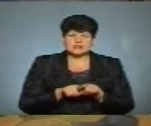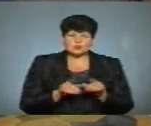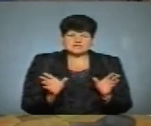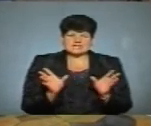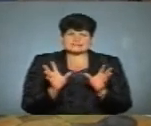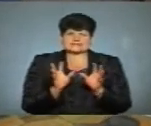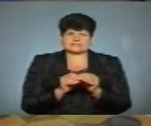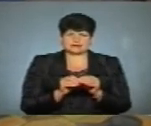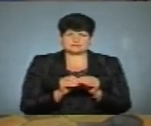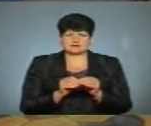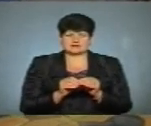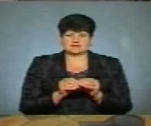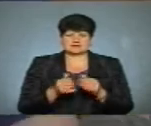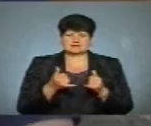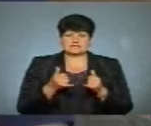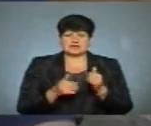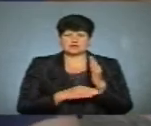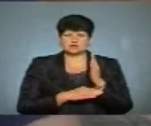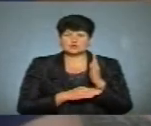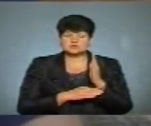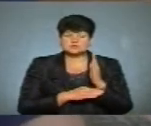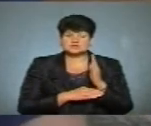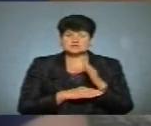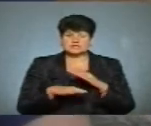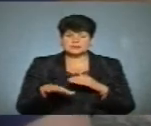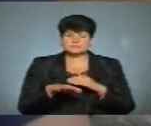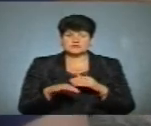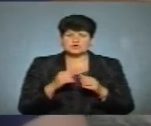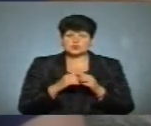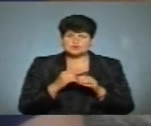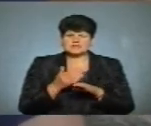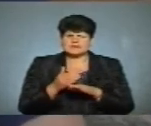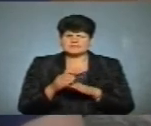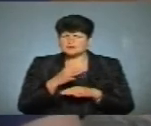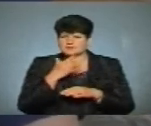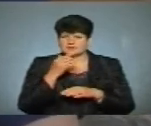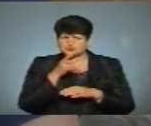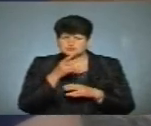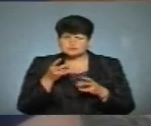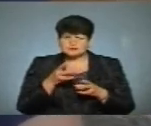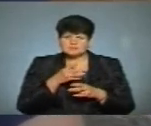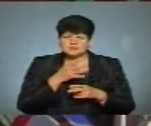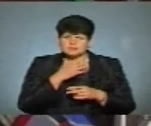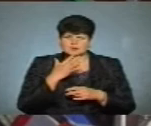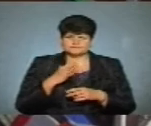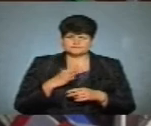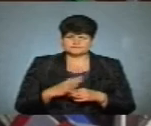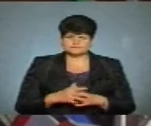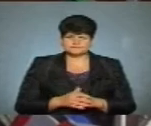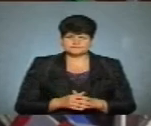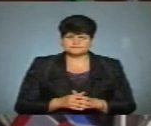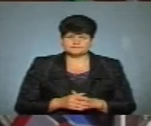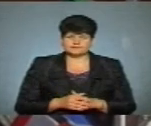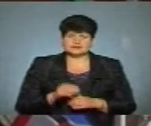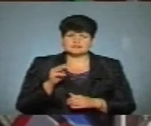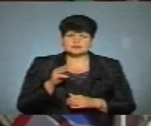скріпленням для дошки. Отже, кожен наш етап потребує дуже багато часу і дуже багато витримки.